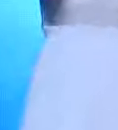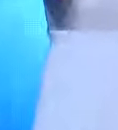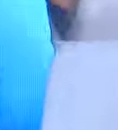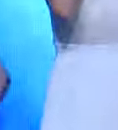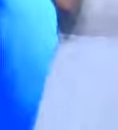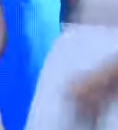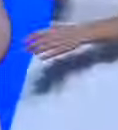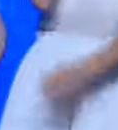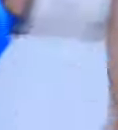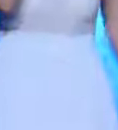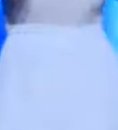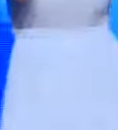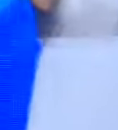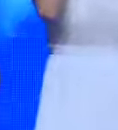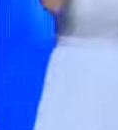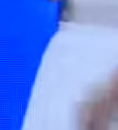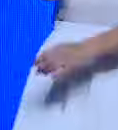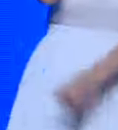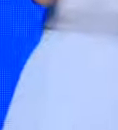o, o, o,